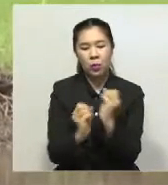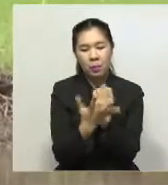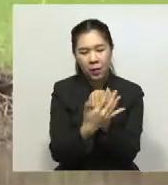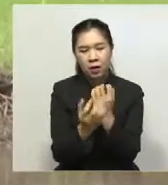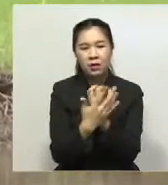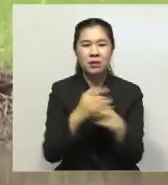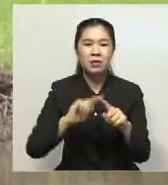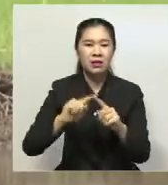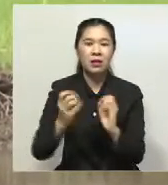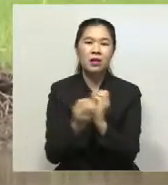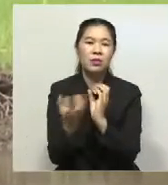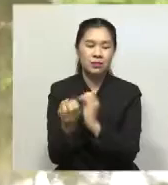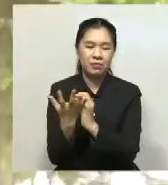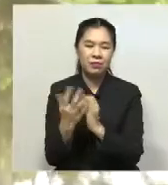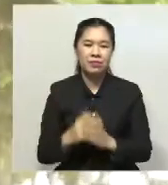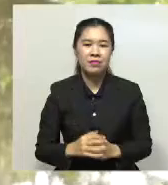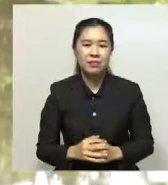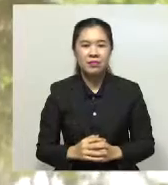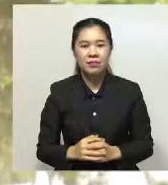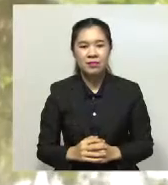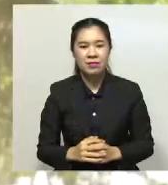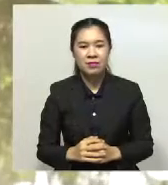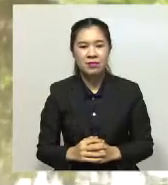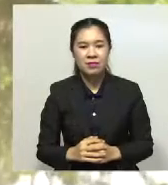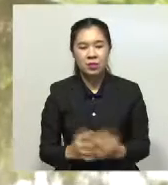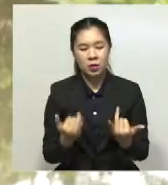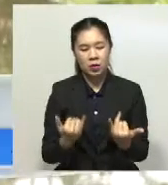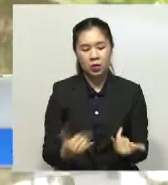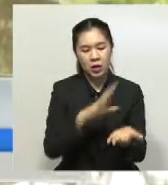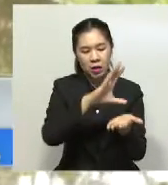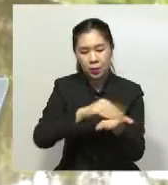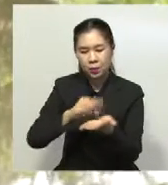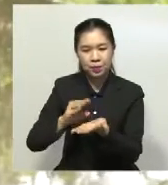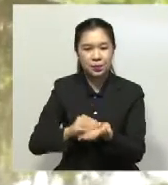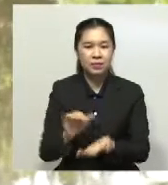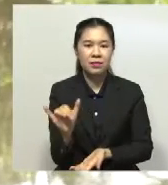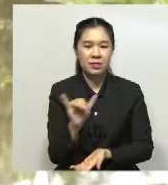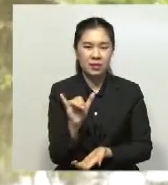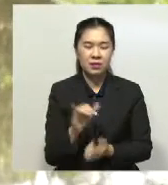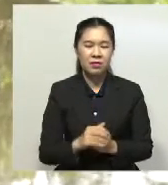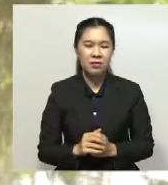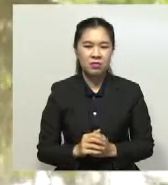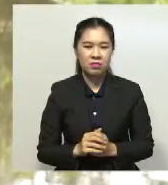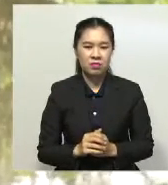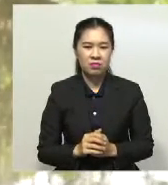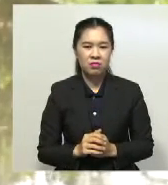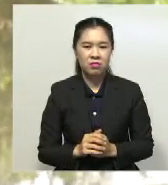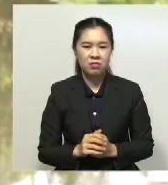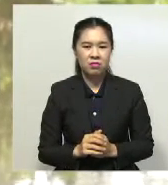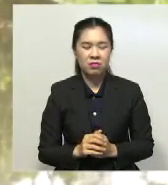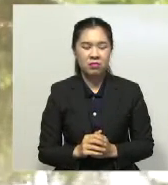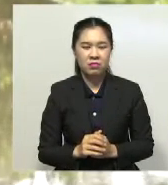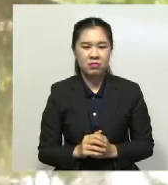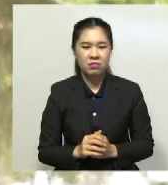ได้รับความเสียหาย ตอนนี้มันยังไม่ได้เก็บเกี่ยวครับมันจะอยู่ในช่วงของกำลังจะออกน